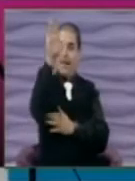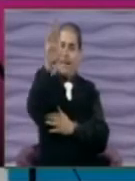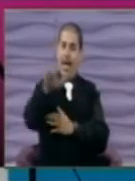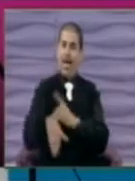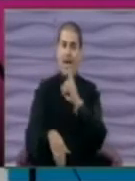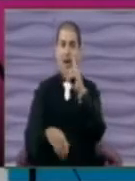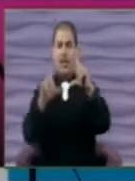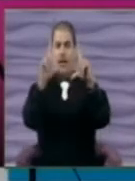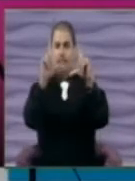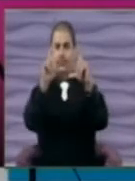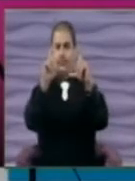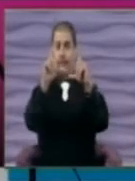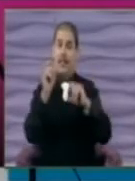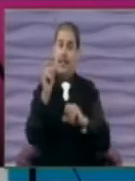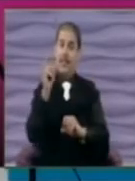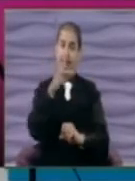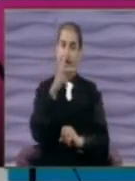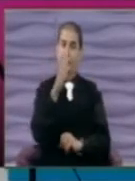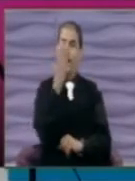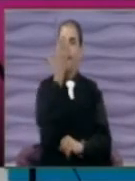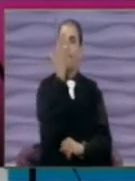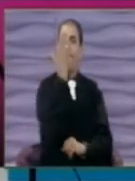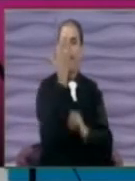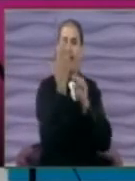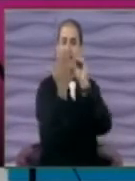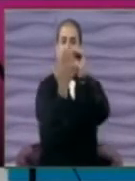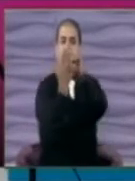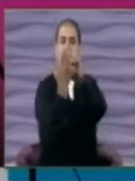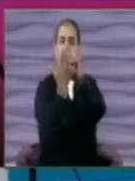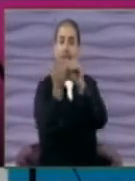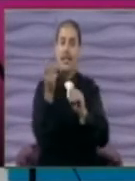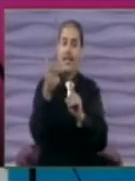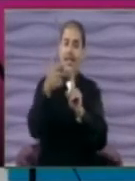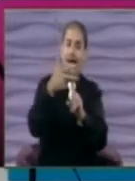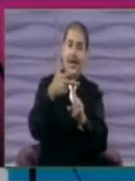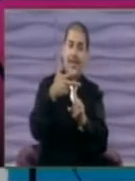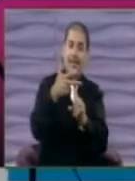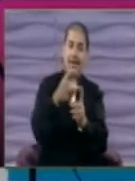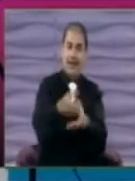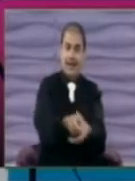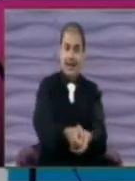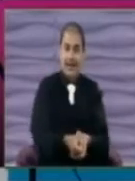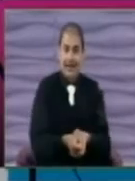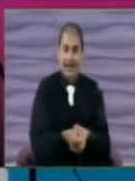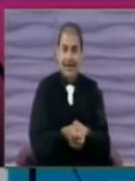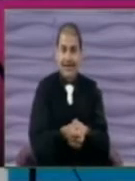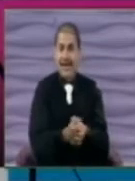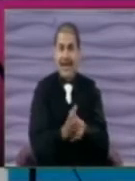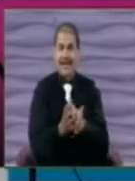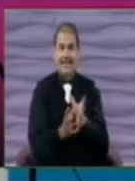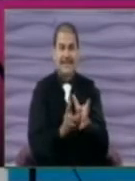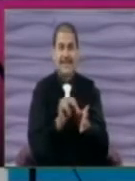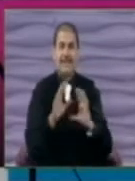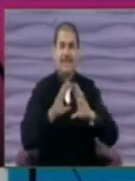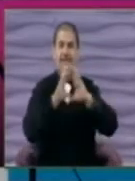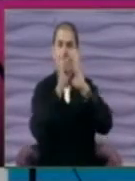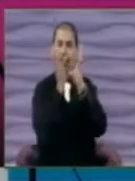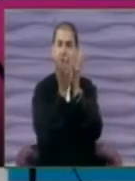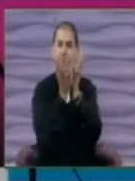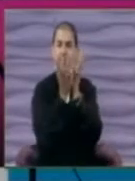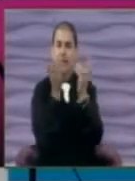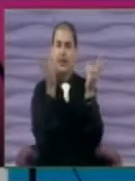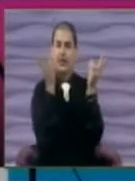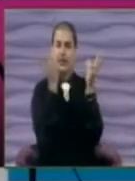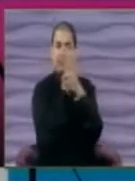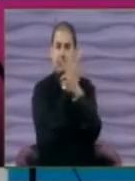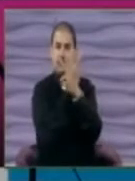بمسك الصور كلهم واشتغلت مع الفوتوشوب لتطلع مع النتيجة النهائية. يعني هاي الصور اللي مرات كثير بنشوفها، الصور العالمية اللي بتكون فيها خدعة بصرية